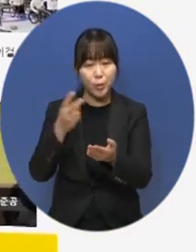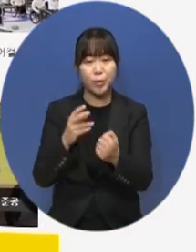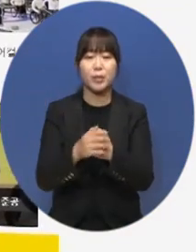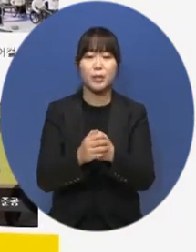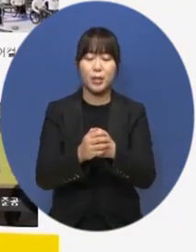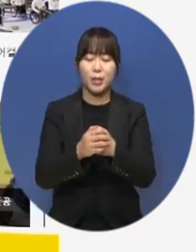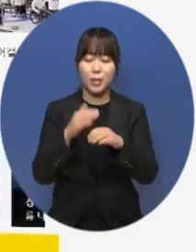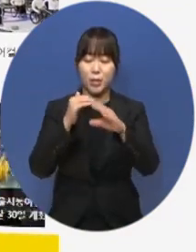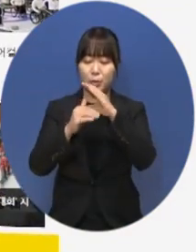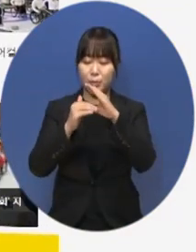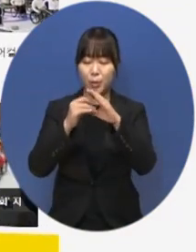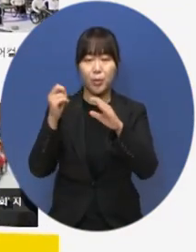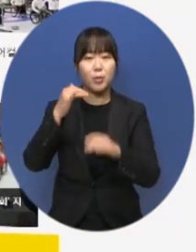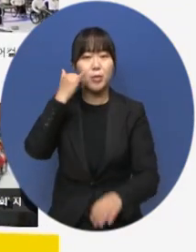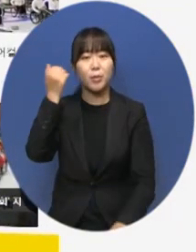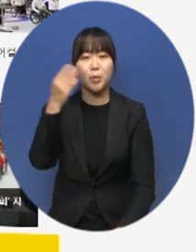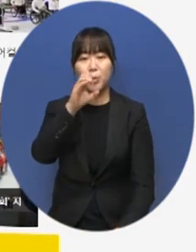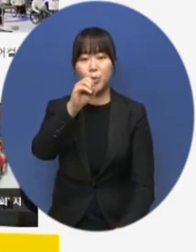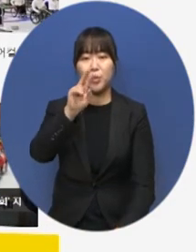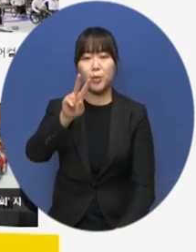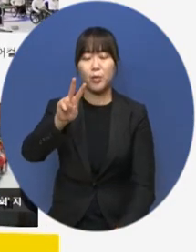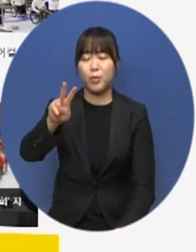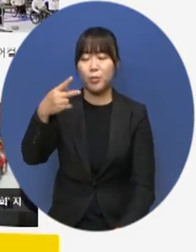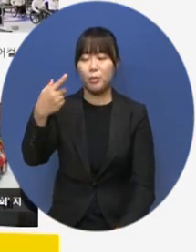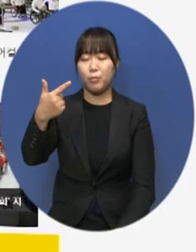홈페이지 또는 전자우편,